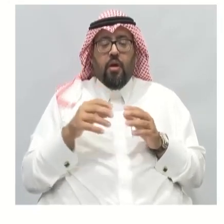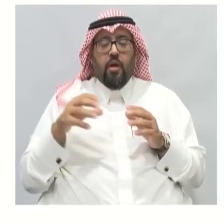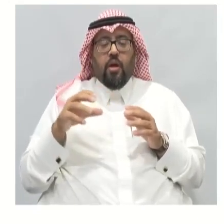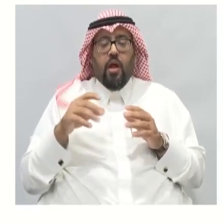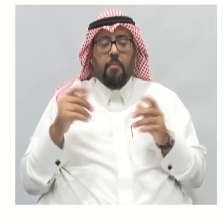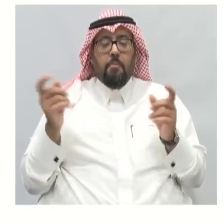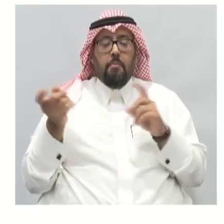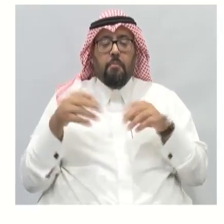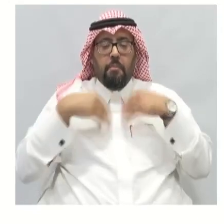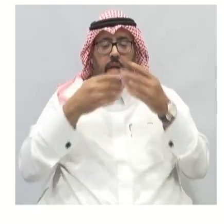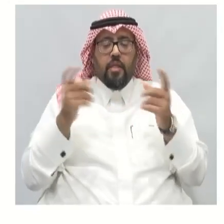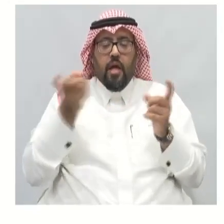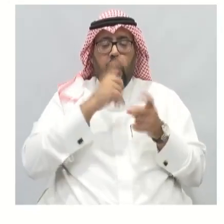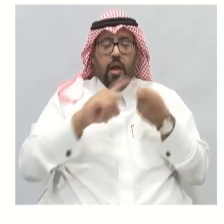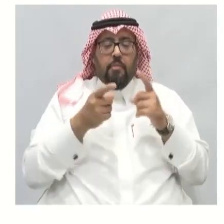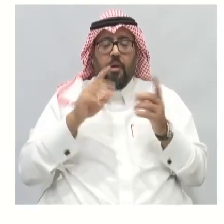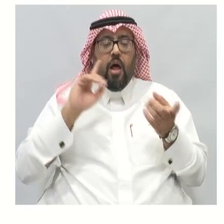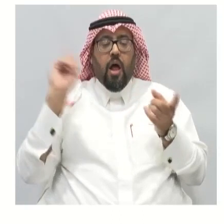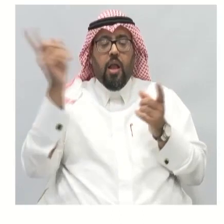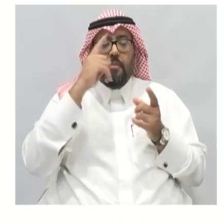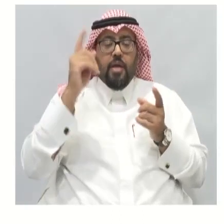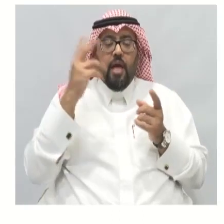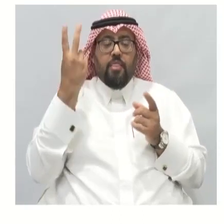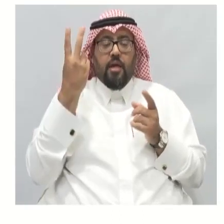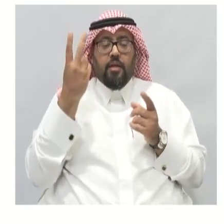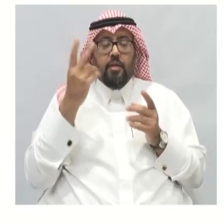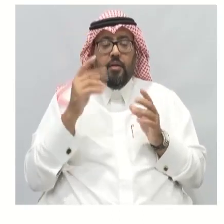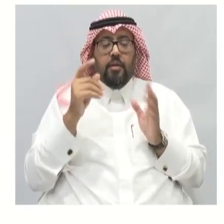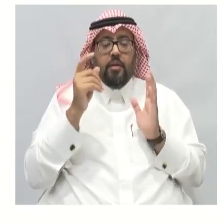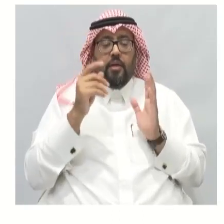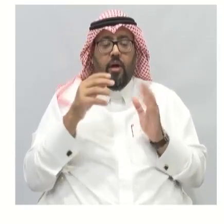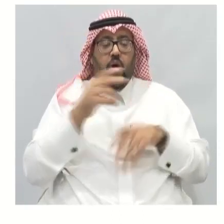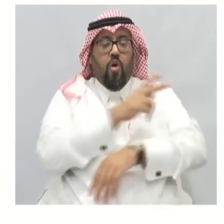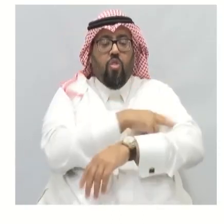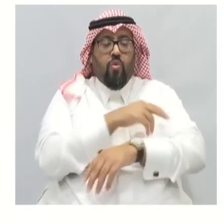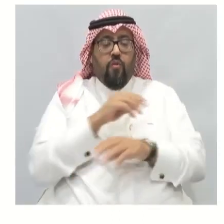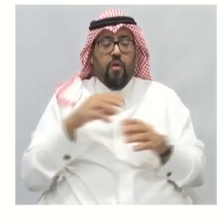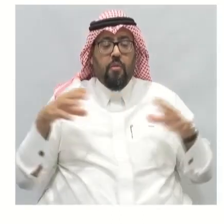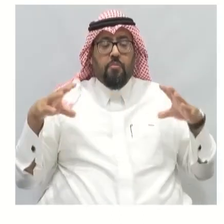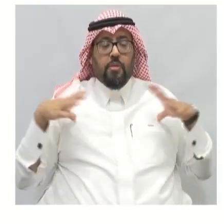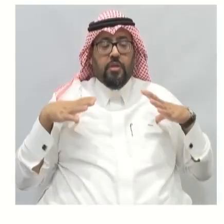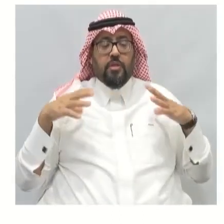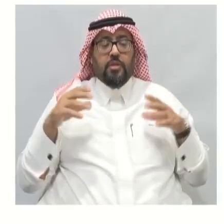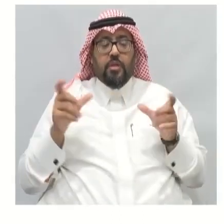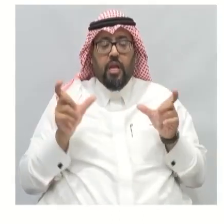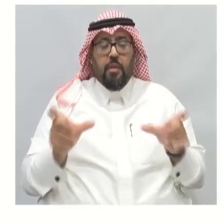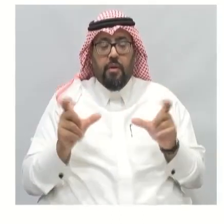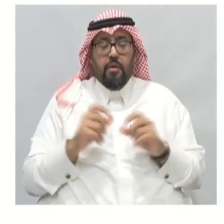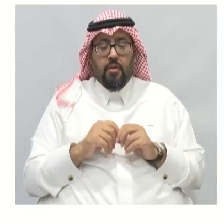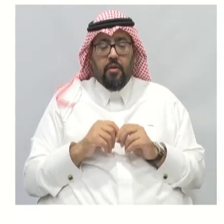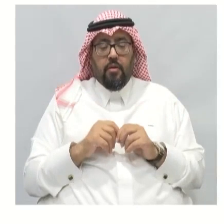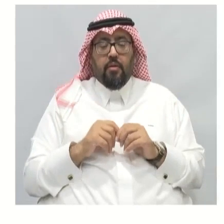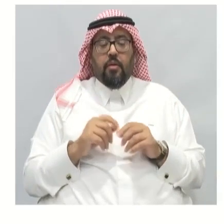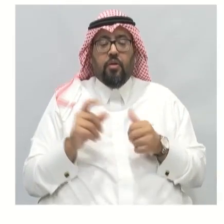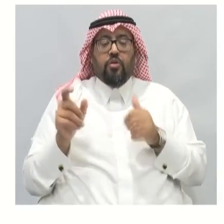مجلس الامن الولايات عضوا مؤسسا في منظمه حلف جنوب الاطلسي العباره الاولى تضم